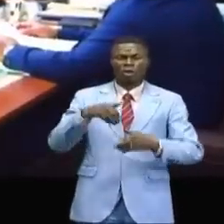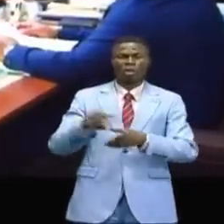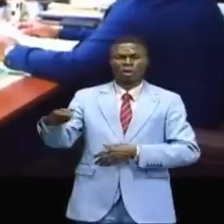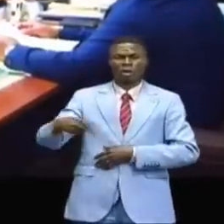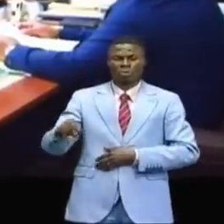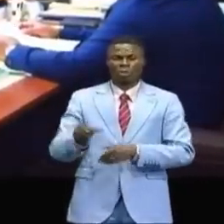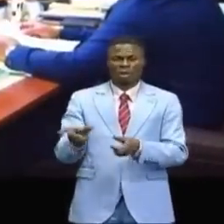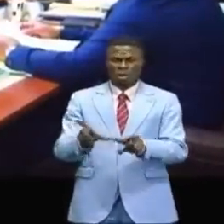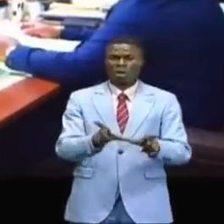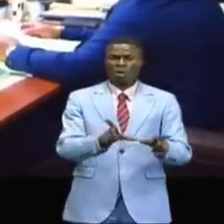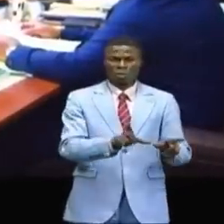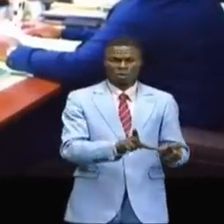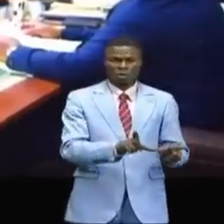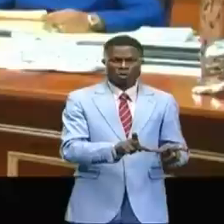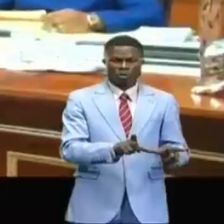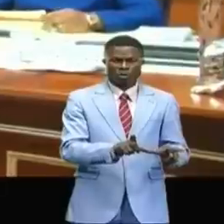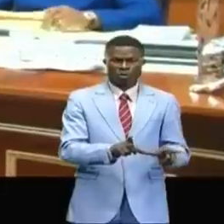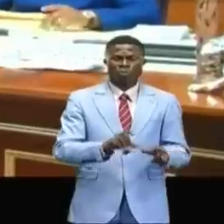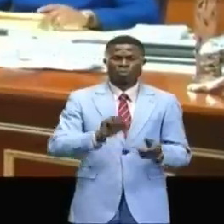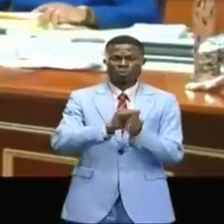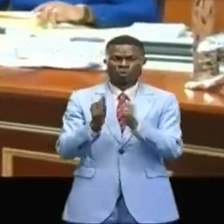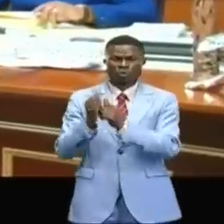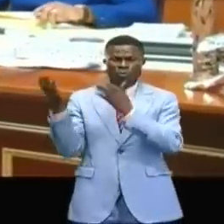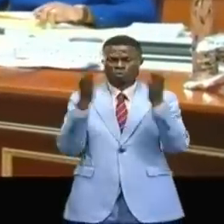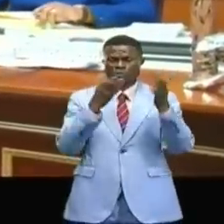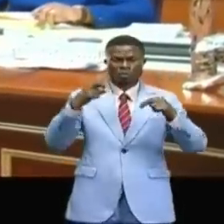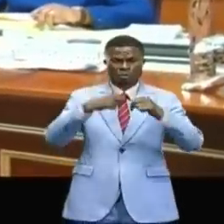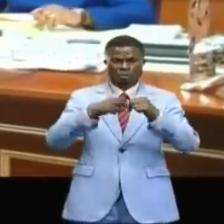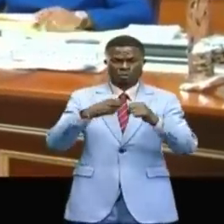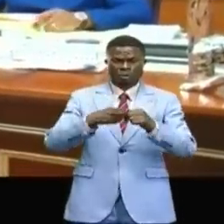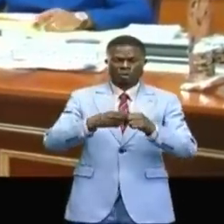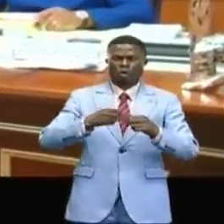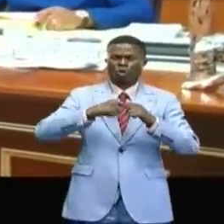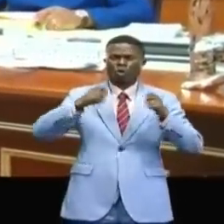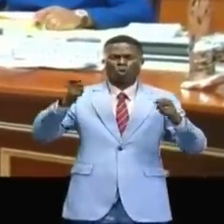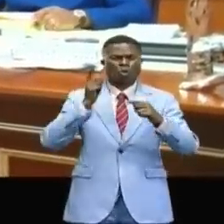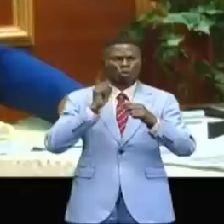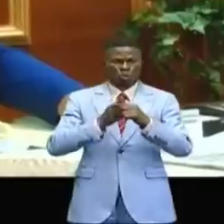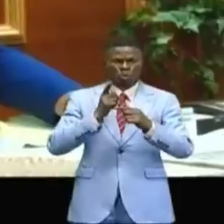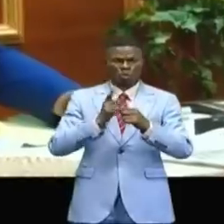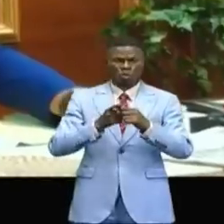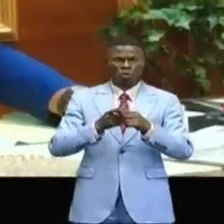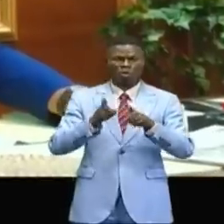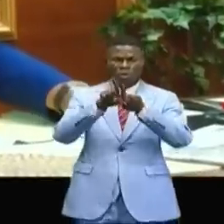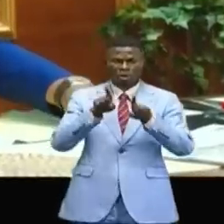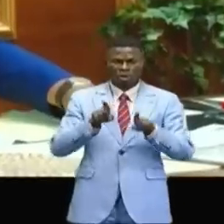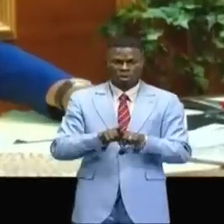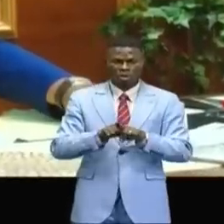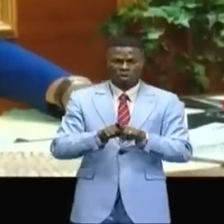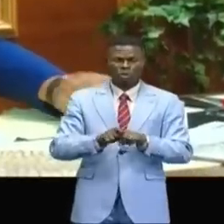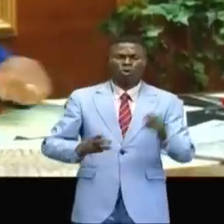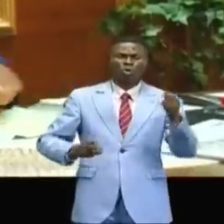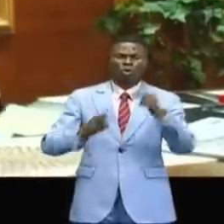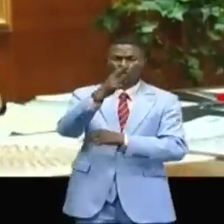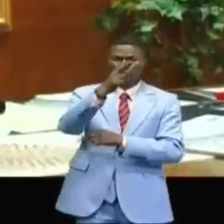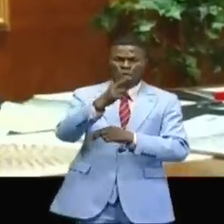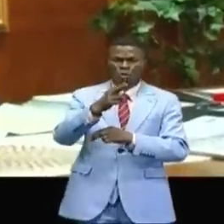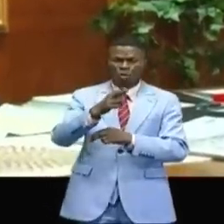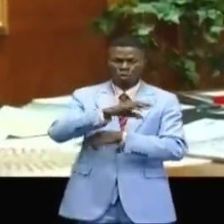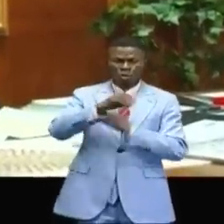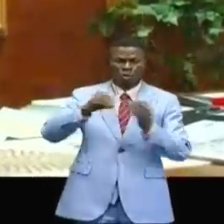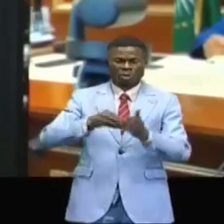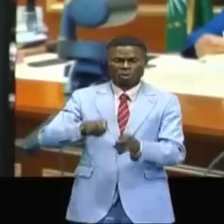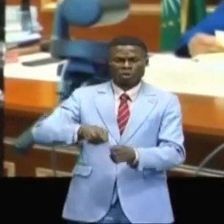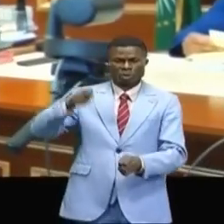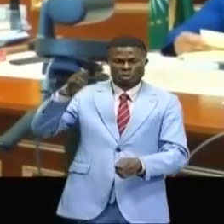du Lualaba sur la ligne de transport d'électricité à haute tension, entraînant ainsi des coupures au niveau des centrales d'Inga